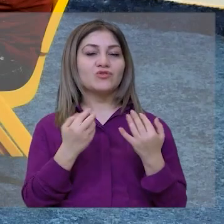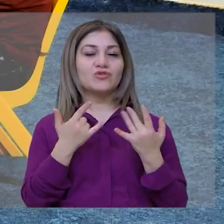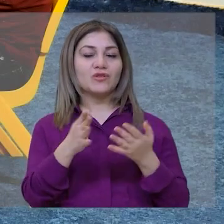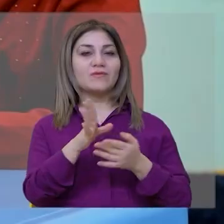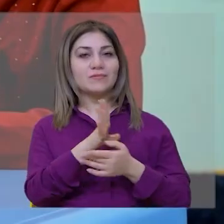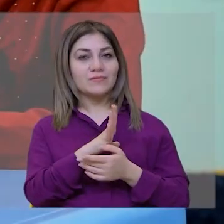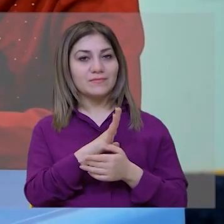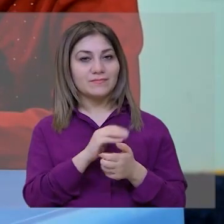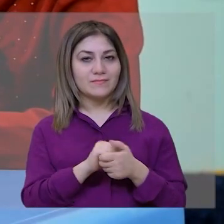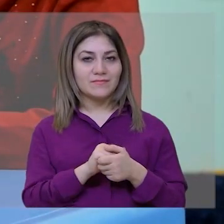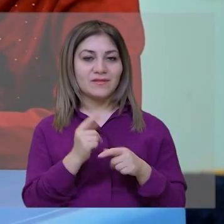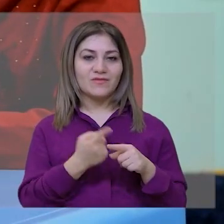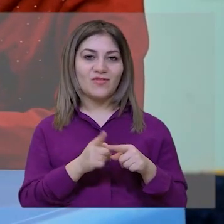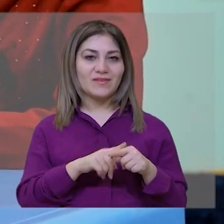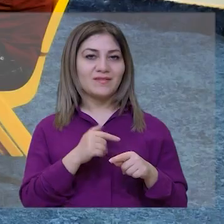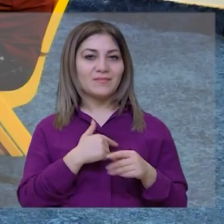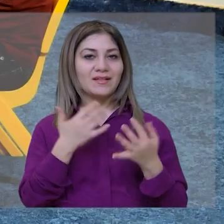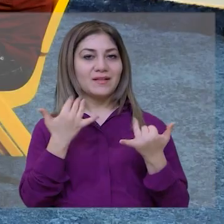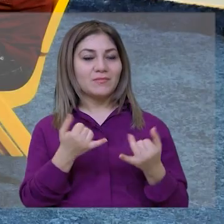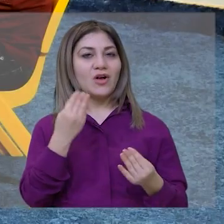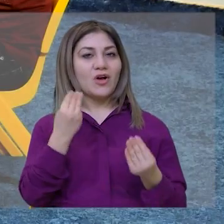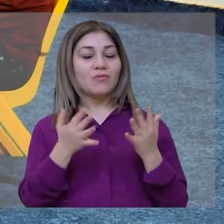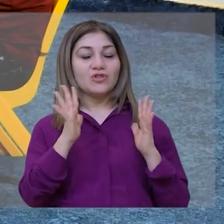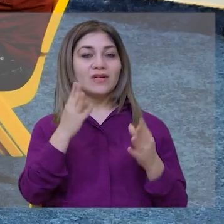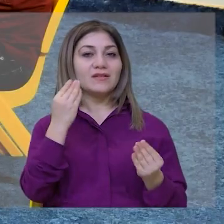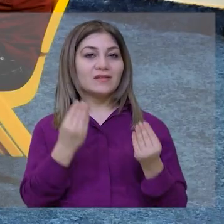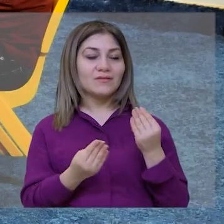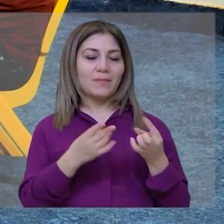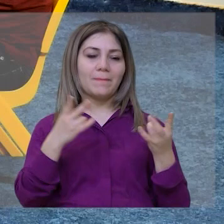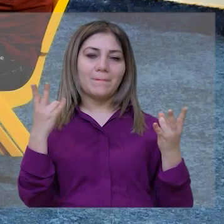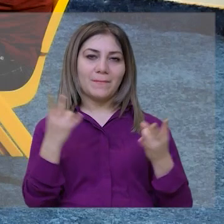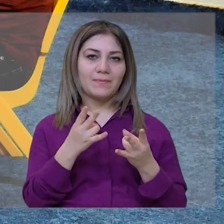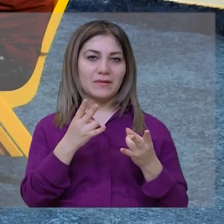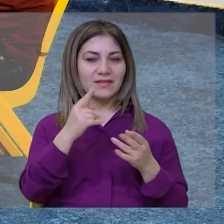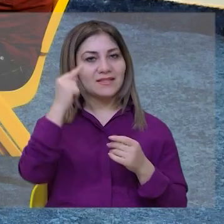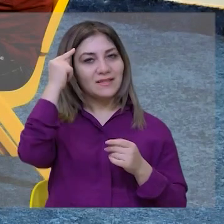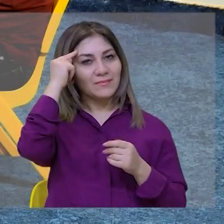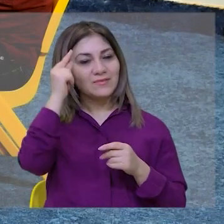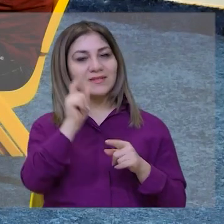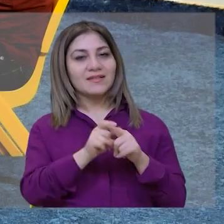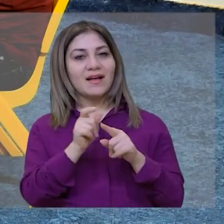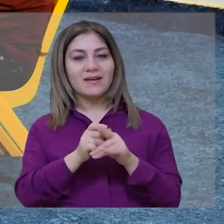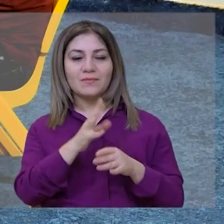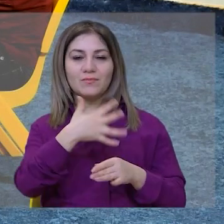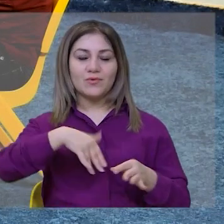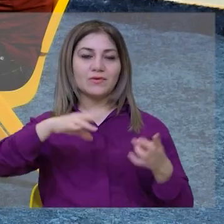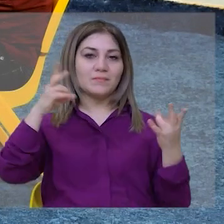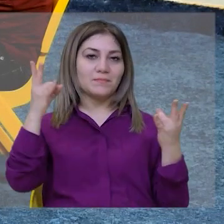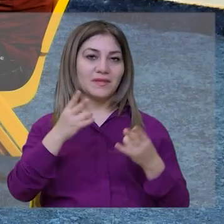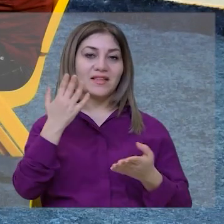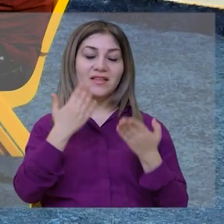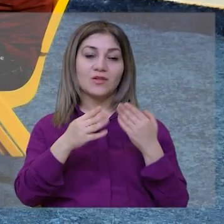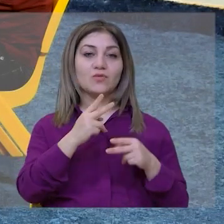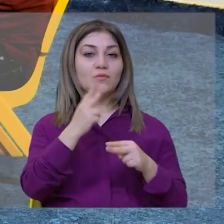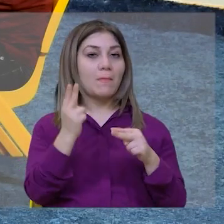միասին անցկացրել ենք։ Քանի որ մենք հիմա խաղում ենք շատ խաղեր, որտեղ պետք է ձեր իմացությունը բոլոր տարերի։ Իսկ եթե դուք բաց